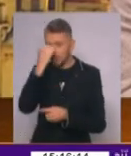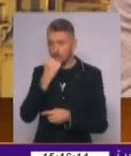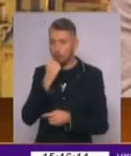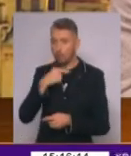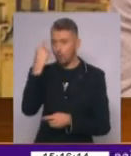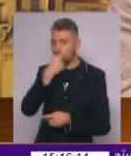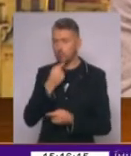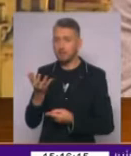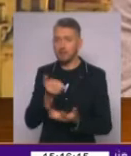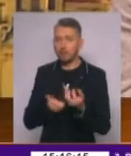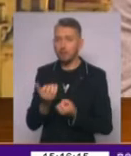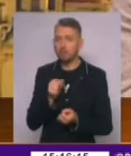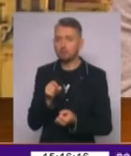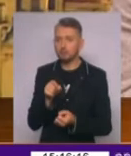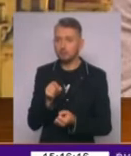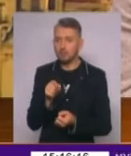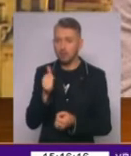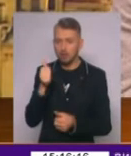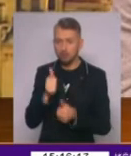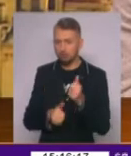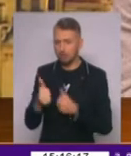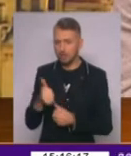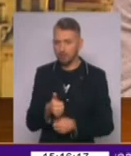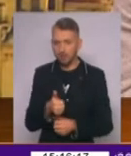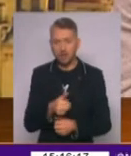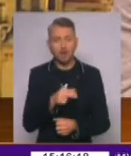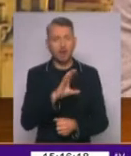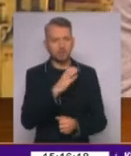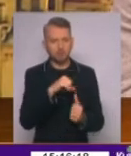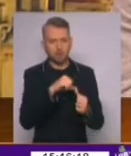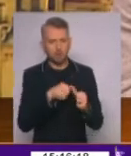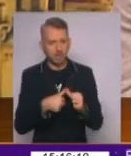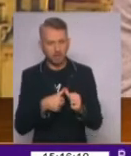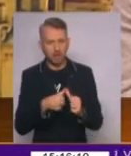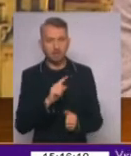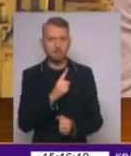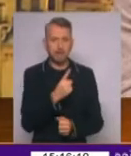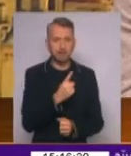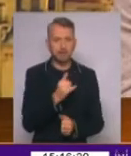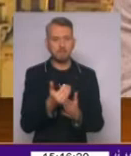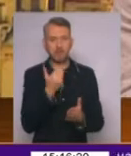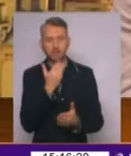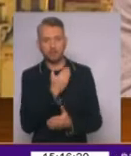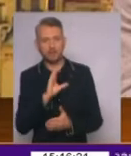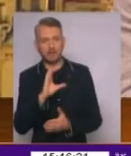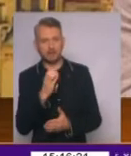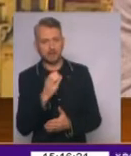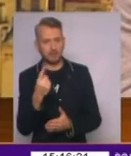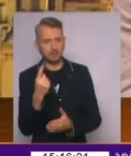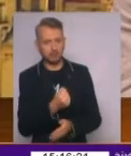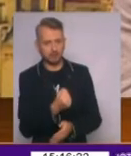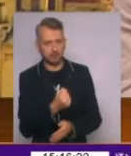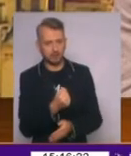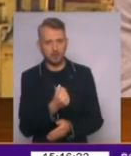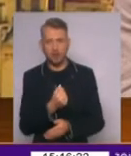у вас, я так розумію, щотижня, правильно? По середах, перша і передостання середа тижня. Угу. Раз